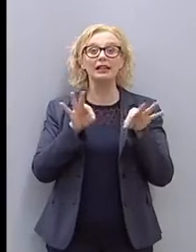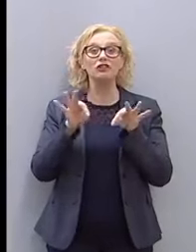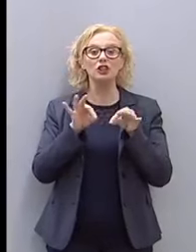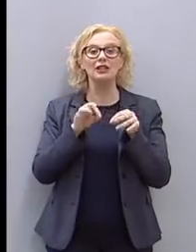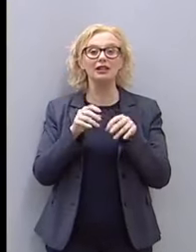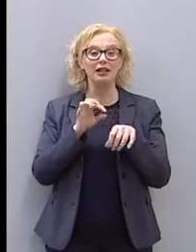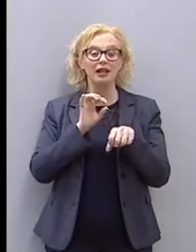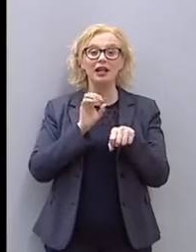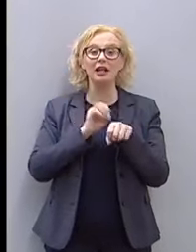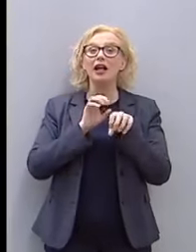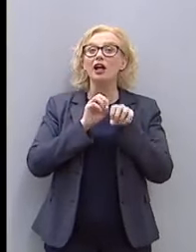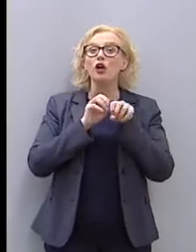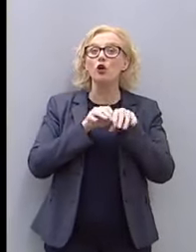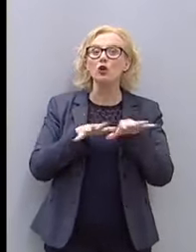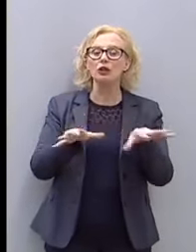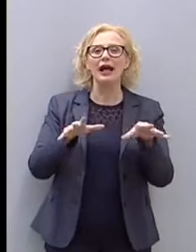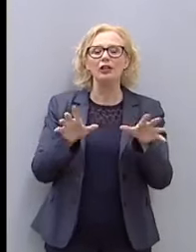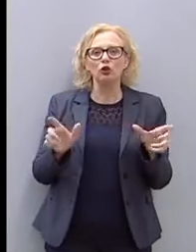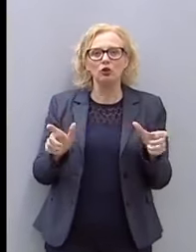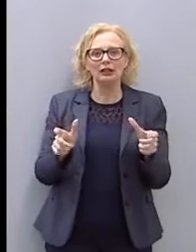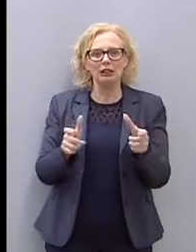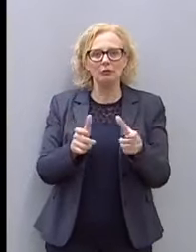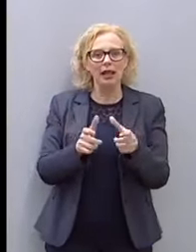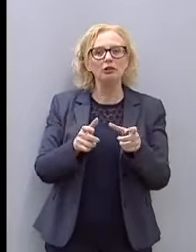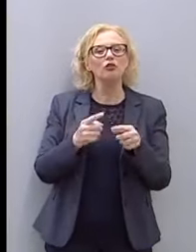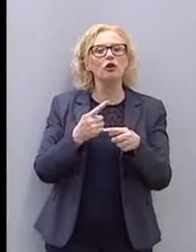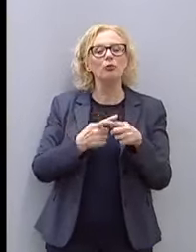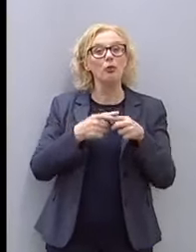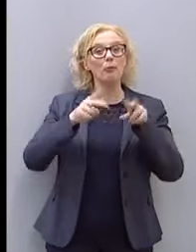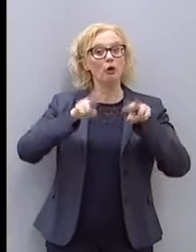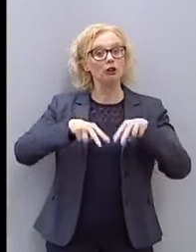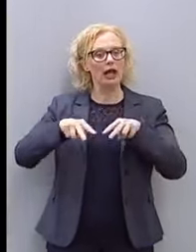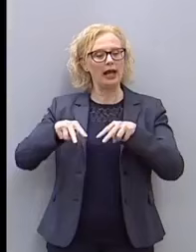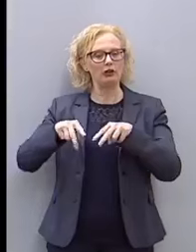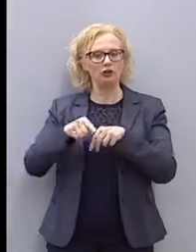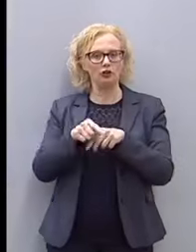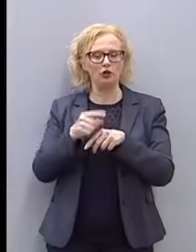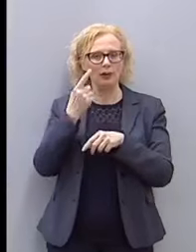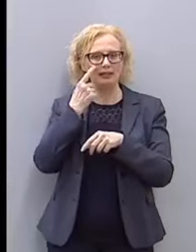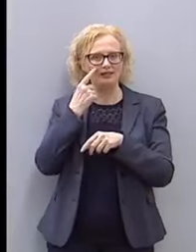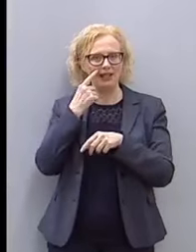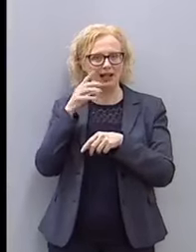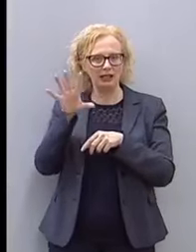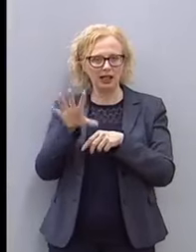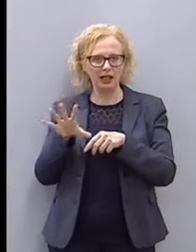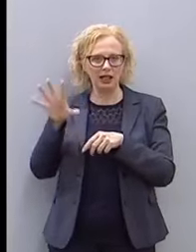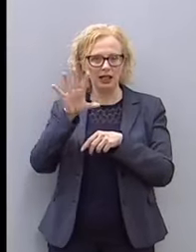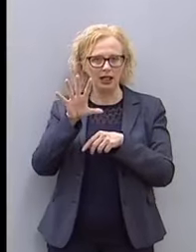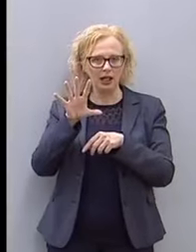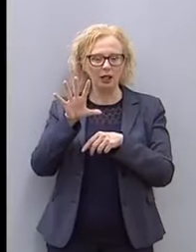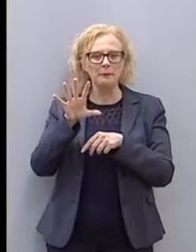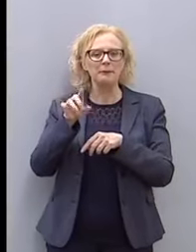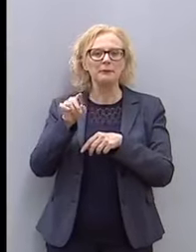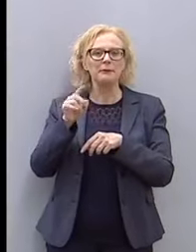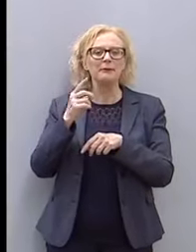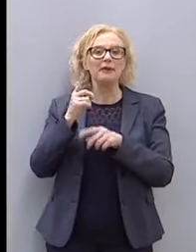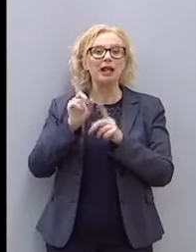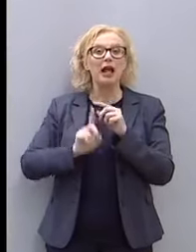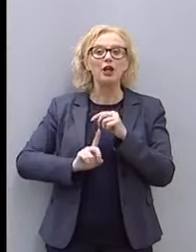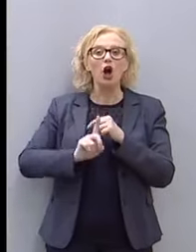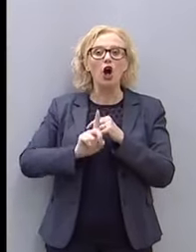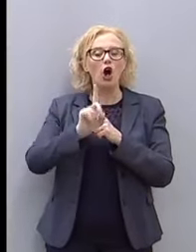del contagio e di controllo di monitoraggio ecco questa cartina mostra un po lo specchio verso nord